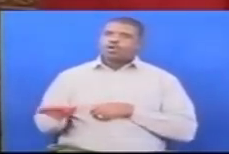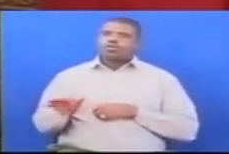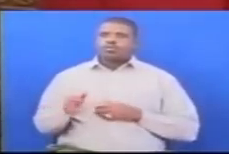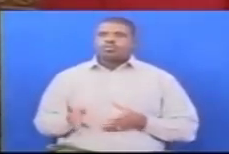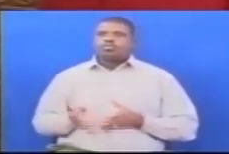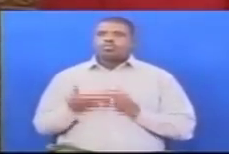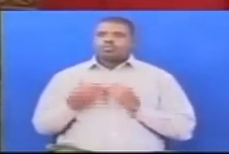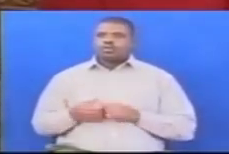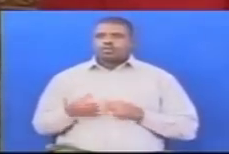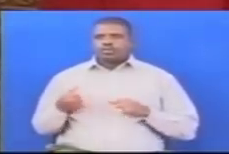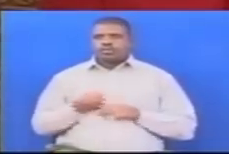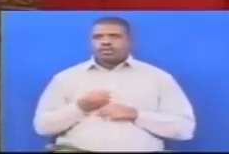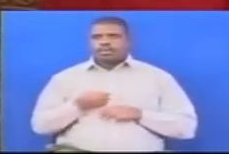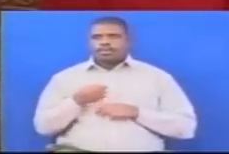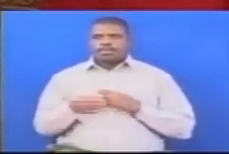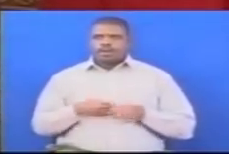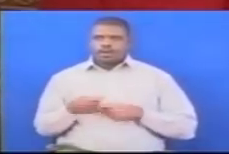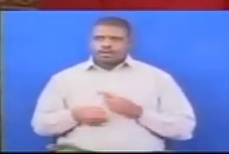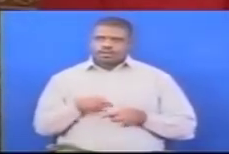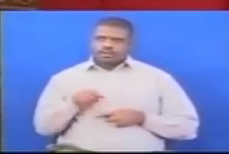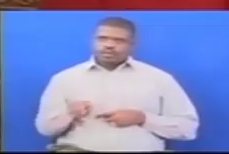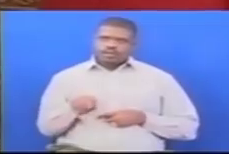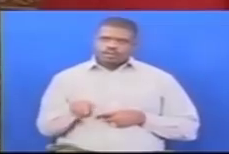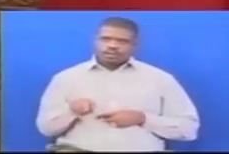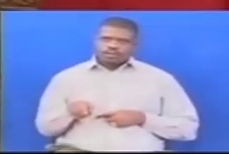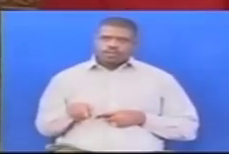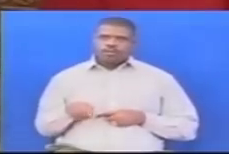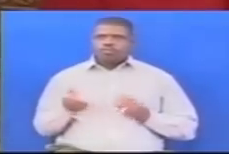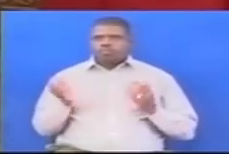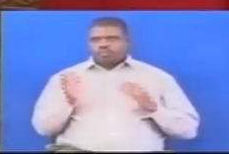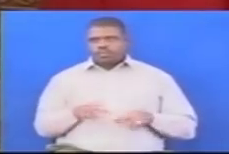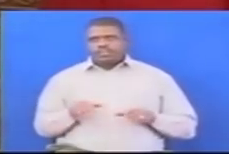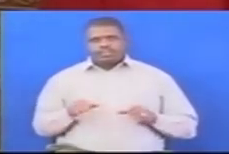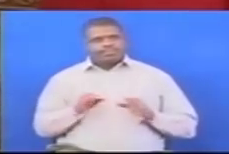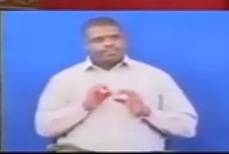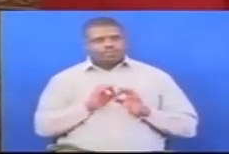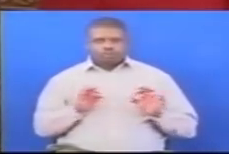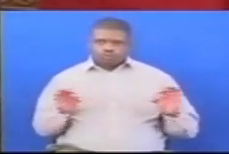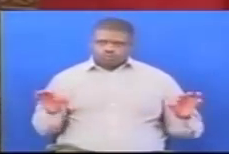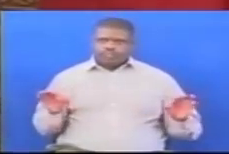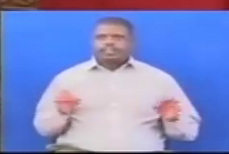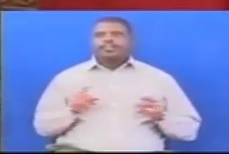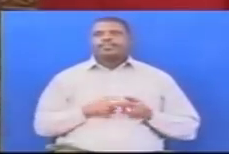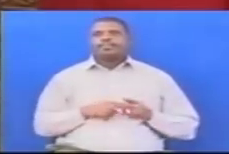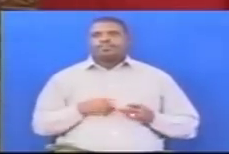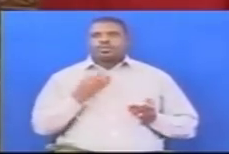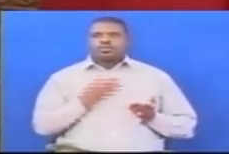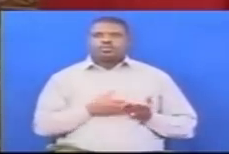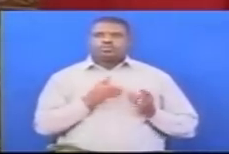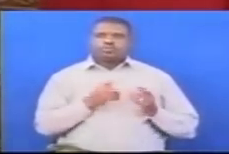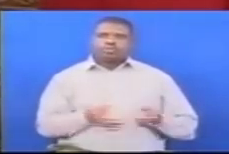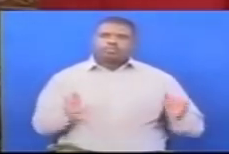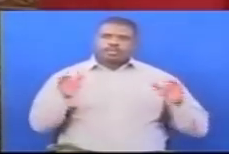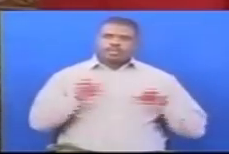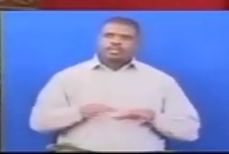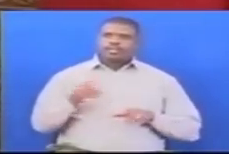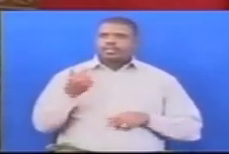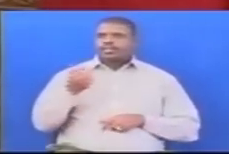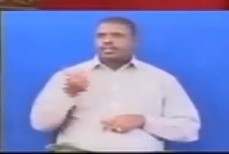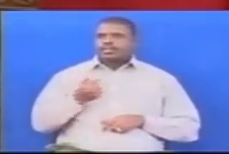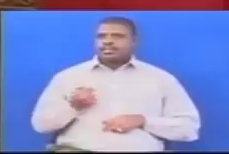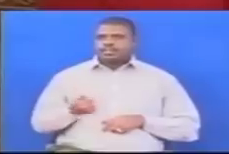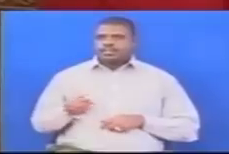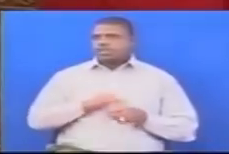tutaweza kufanya ule mradi wa Stiglas Gorge uweze kumalizika vizuri na hakika utakuwa baraka kwa Tanzania